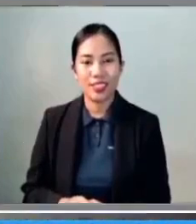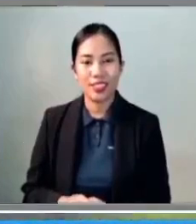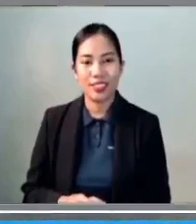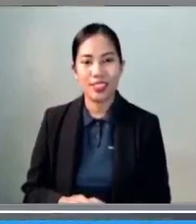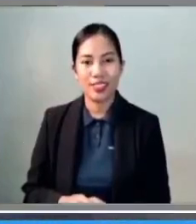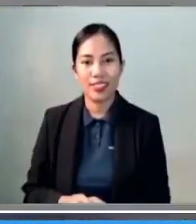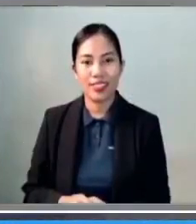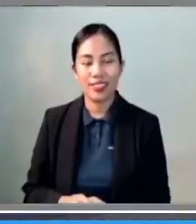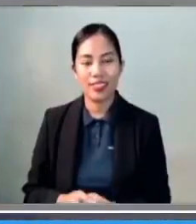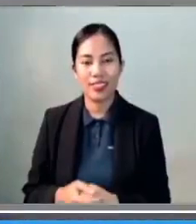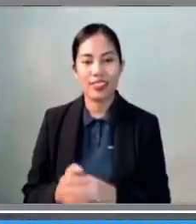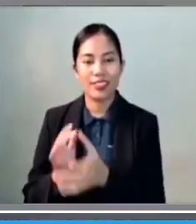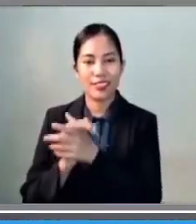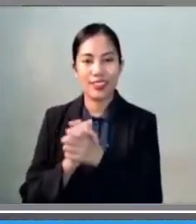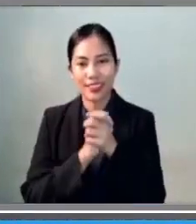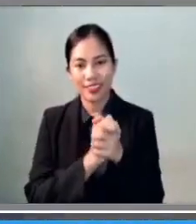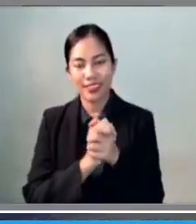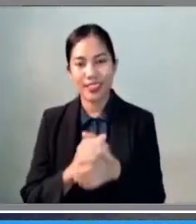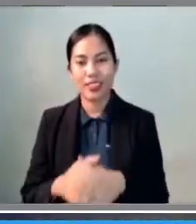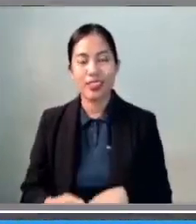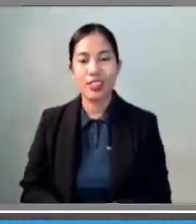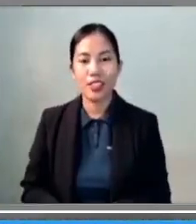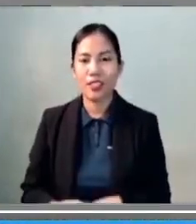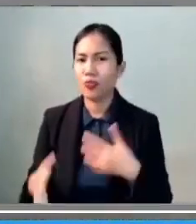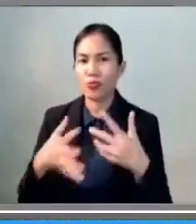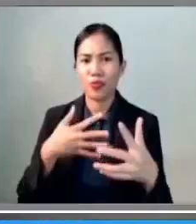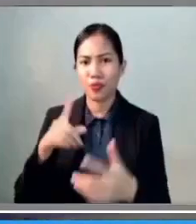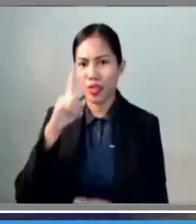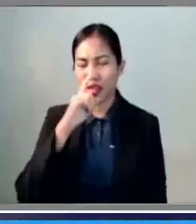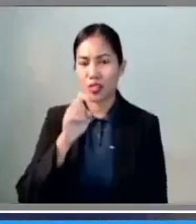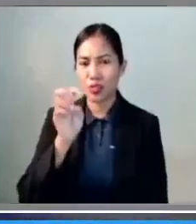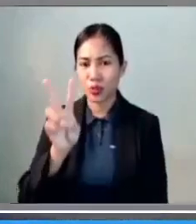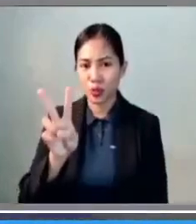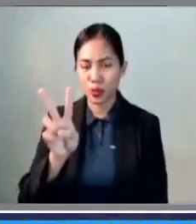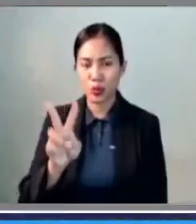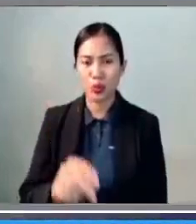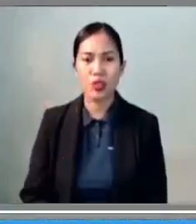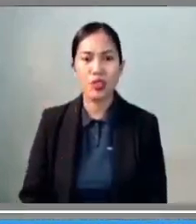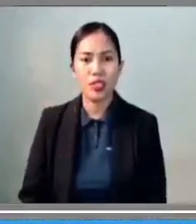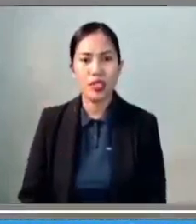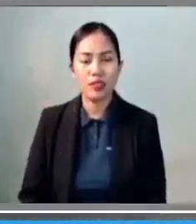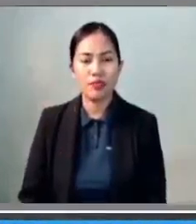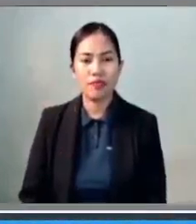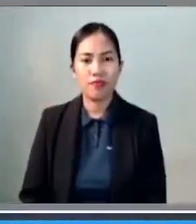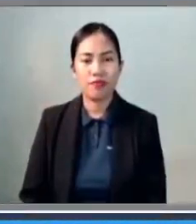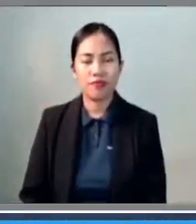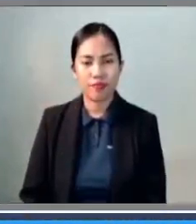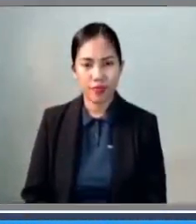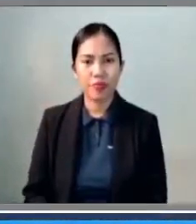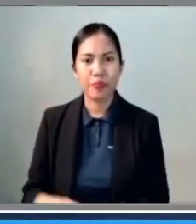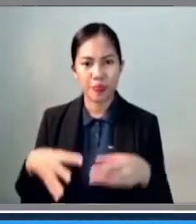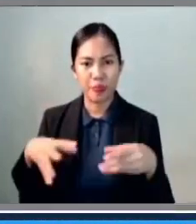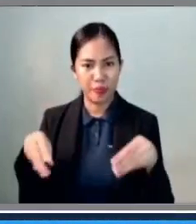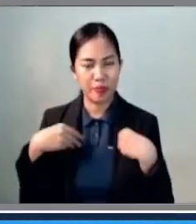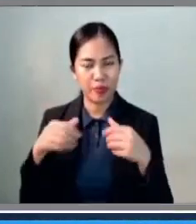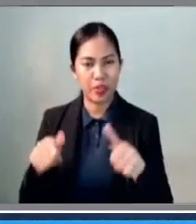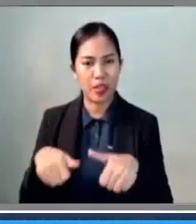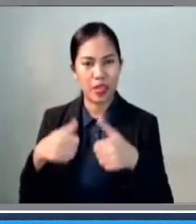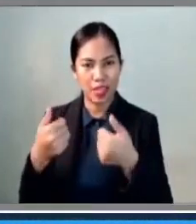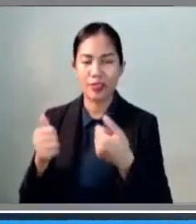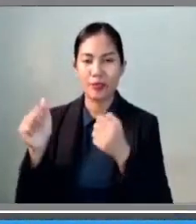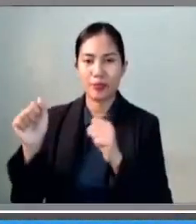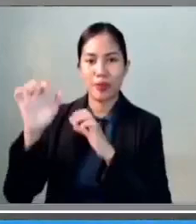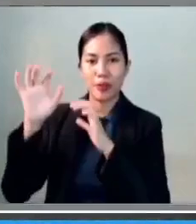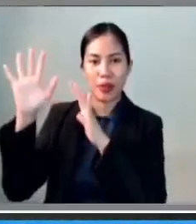Yay! Kahit 2 years old pa lang si baby Luan, hindi raw pumalag sa pag-akyat sa Mount Pulag. Pero